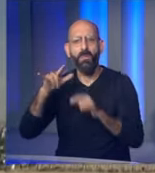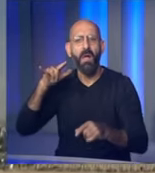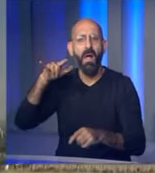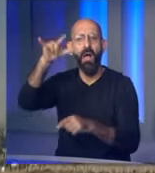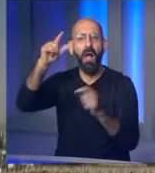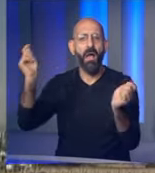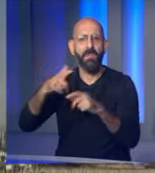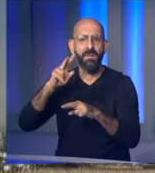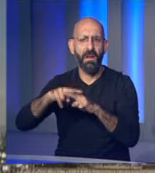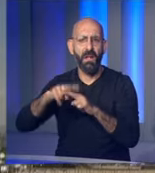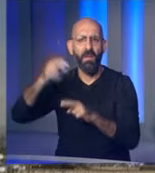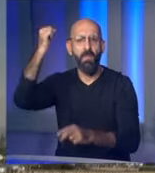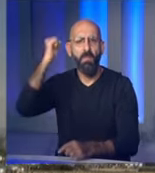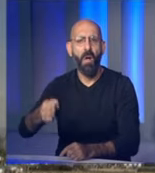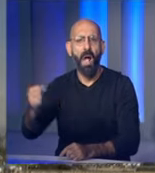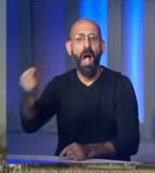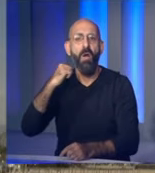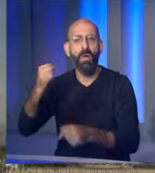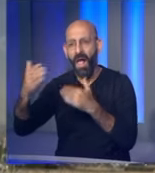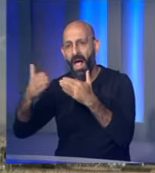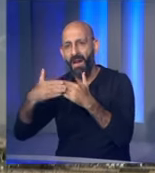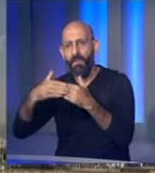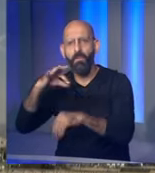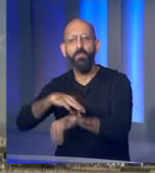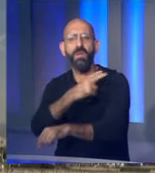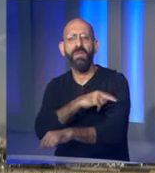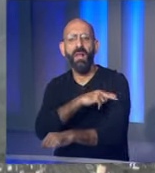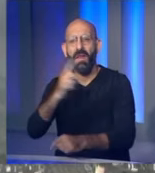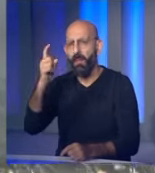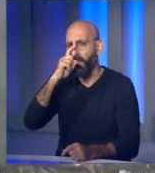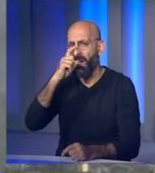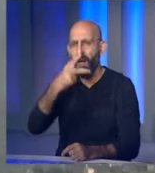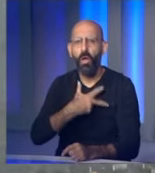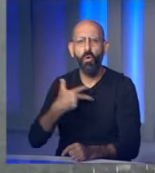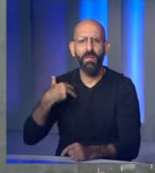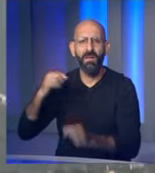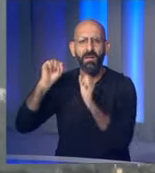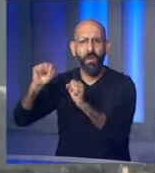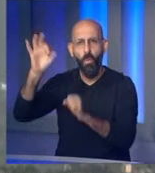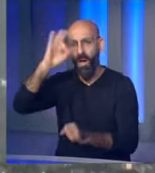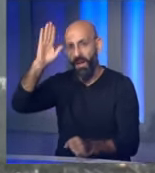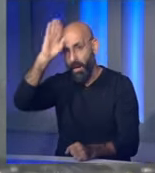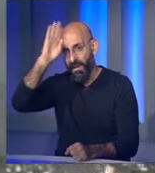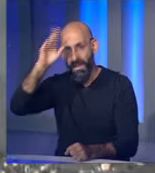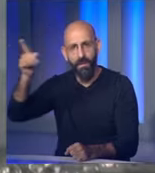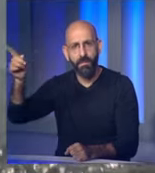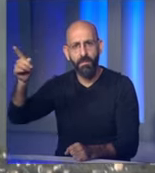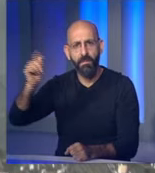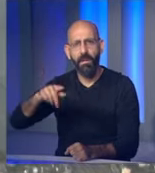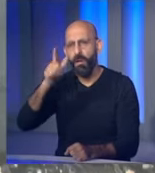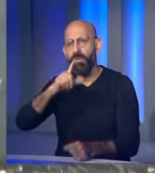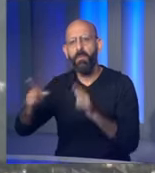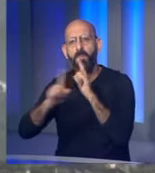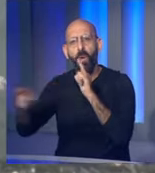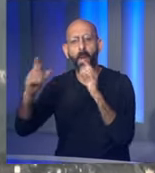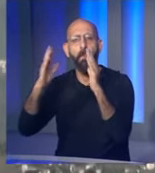سماعيه الغندوري كما اغارت الطائرات الحربيه الاسرائيليه بشكل عنيف على محيط مستشفى نبيه بري الحكومي الجامعي